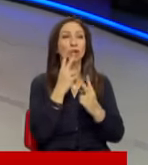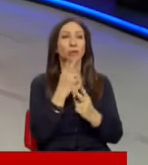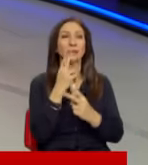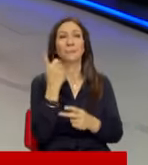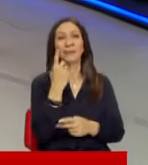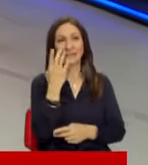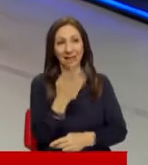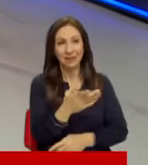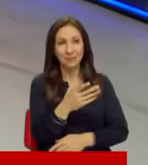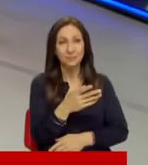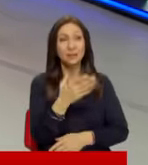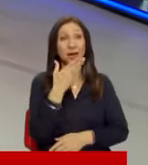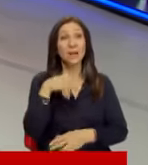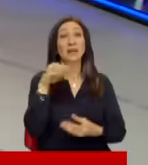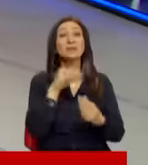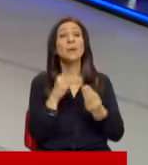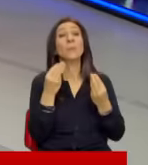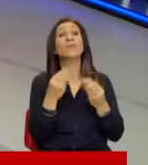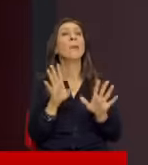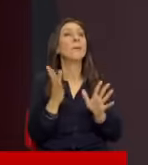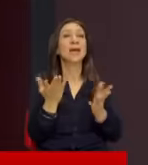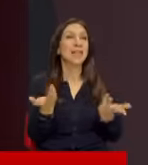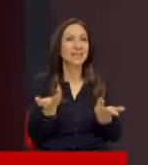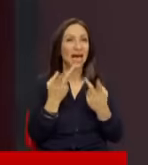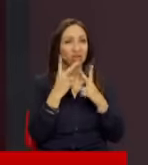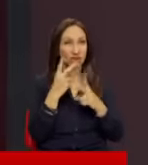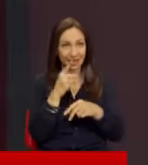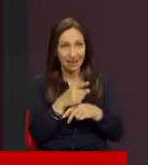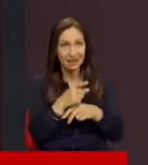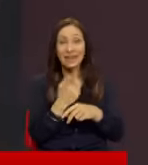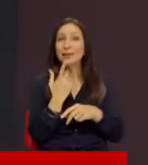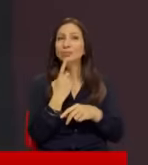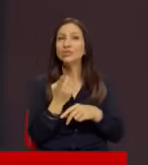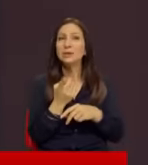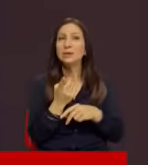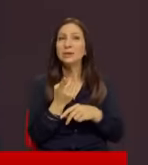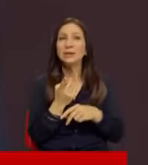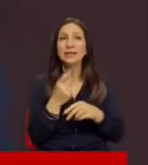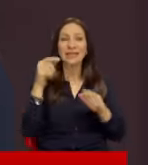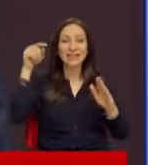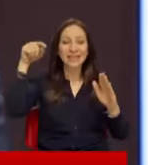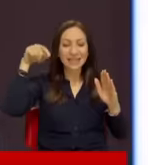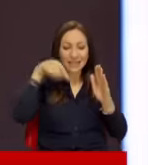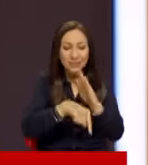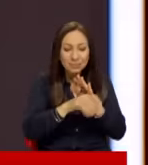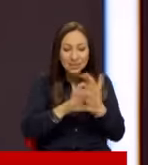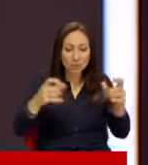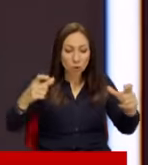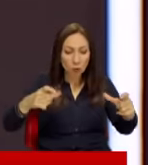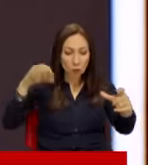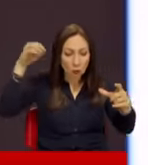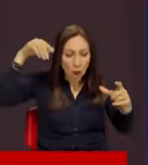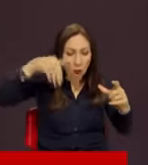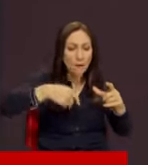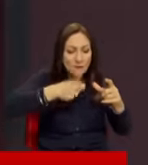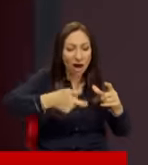konuşmalarından birinde emekliye zam vermeme gerekçesini açıklarken? Ne demişti? Dipsiz kuyu ne versek gidiyor.